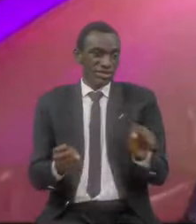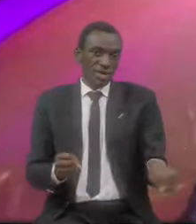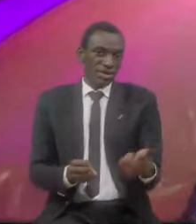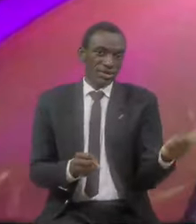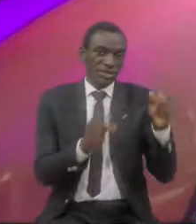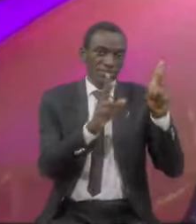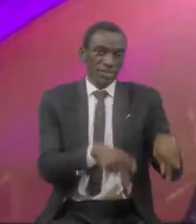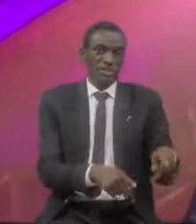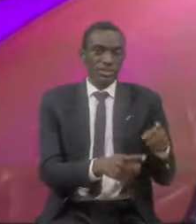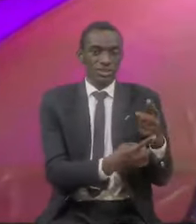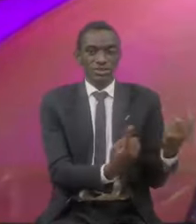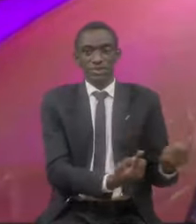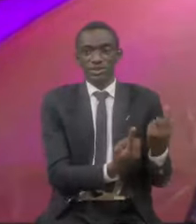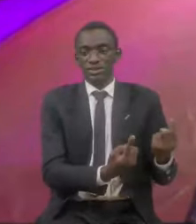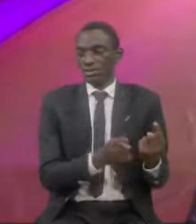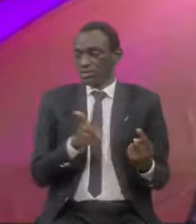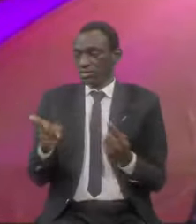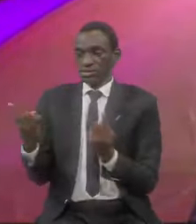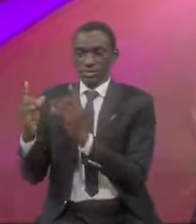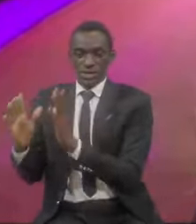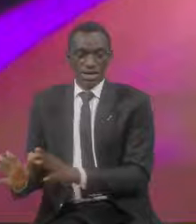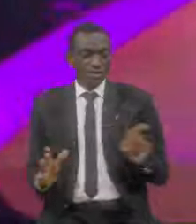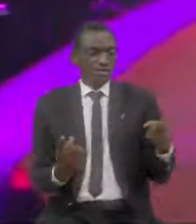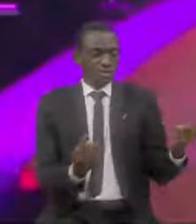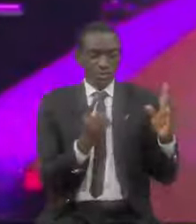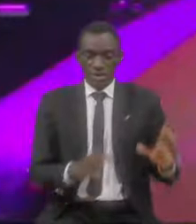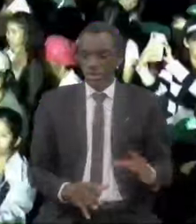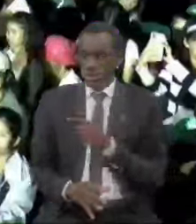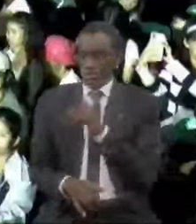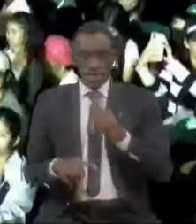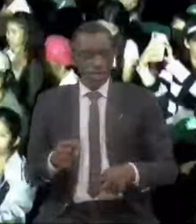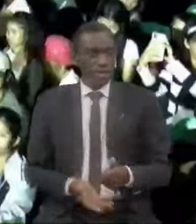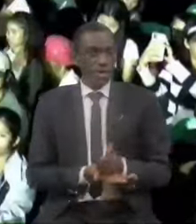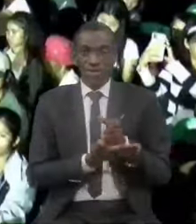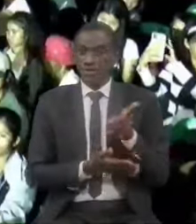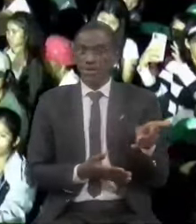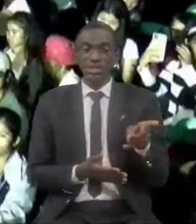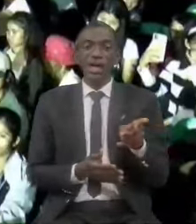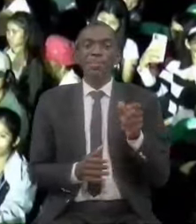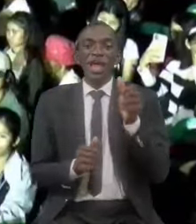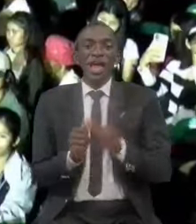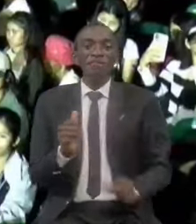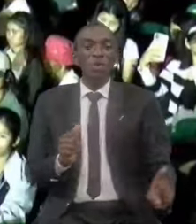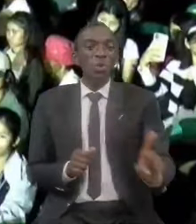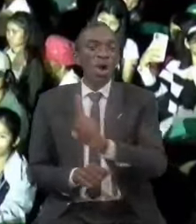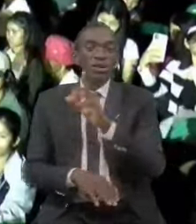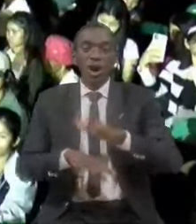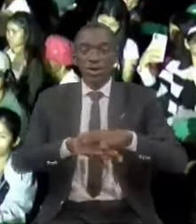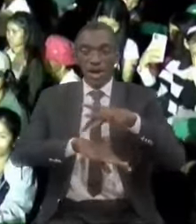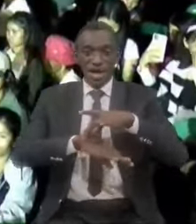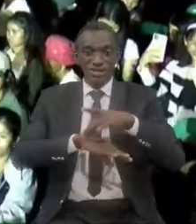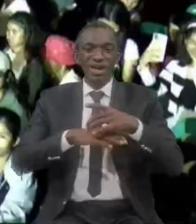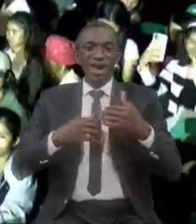pécheur. Tout le monde sur terre a été